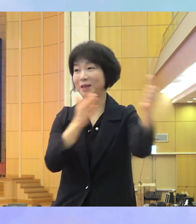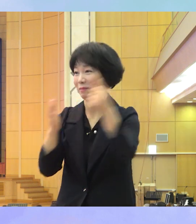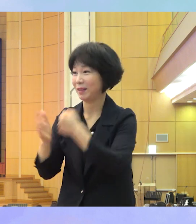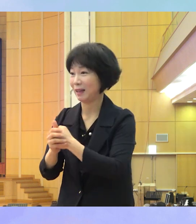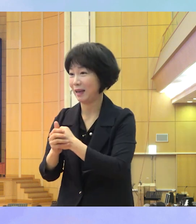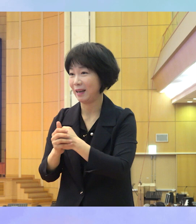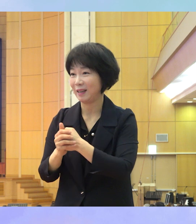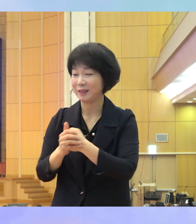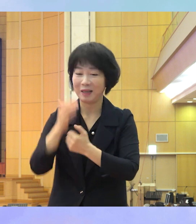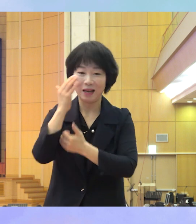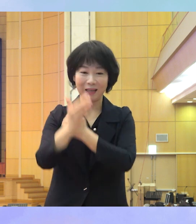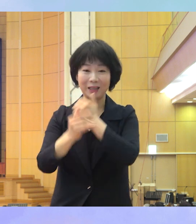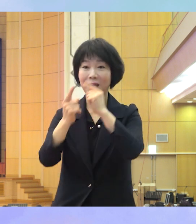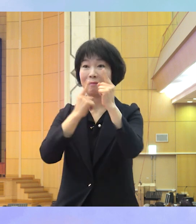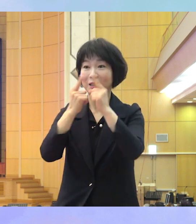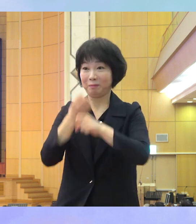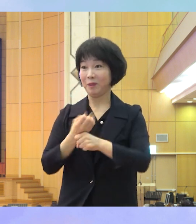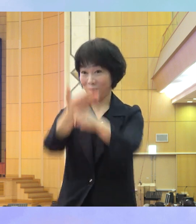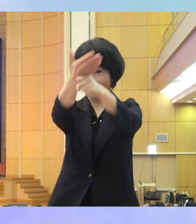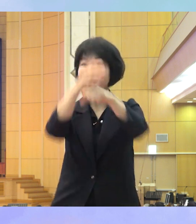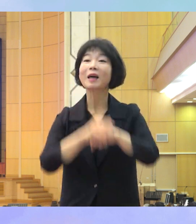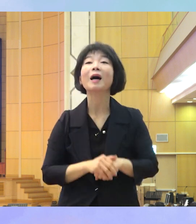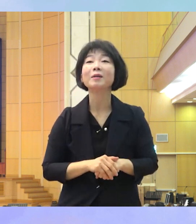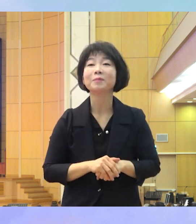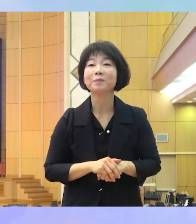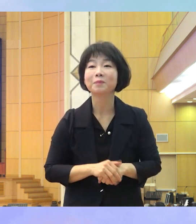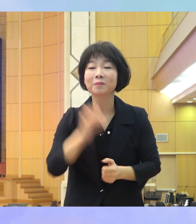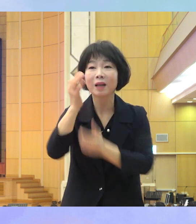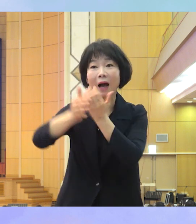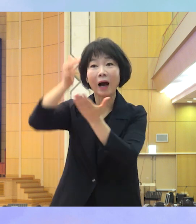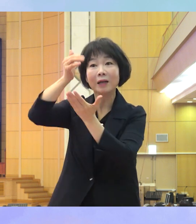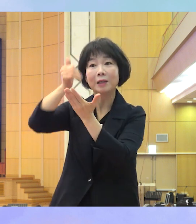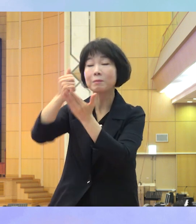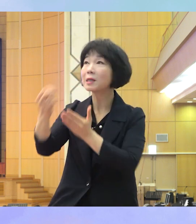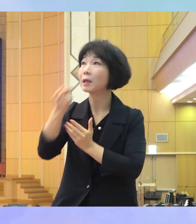하나님 말씀 보겠습니다. 하나님 말씀은